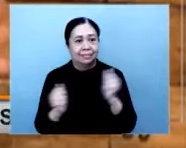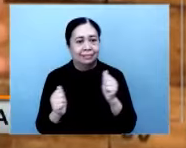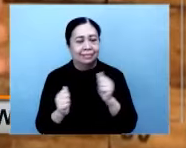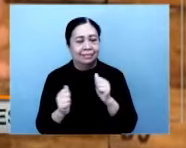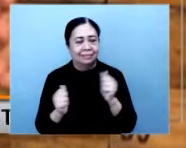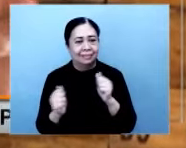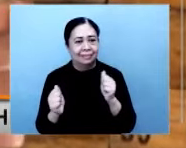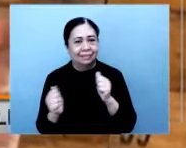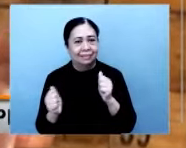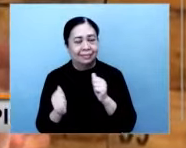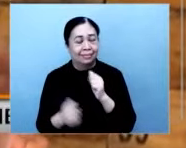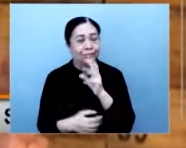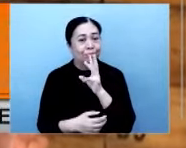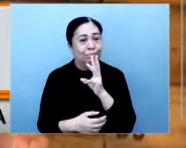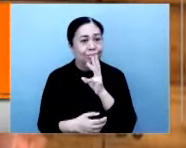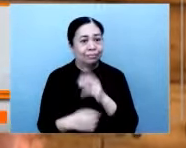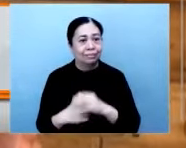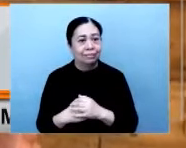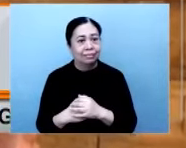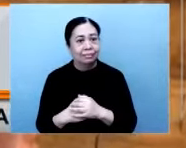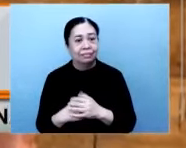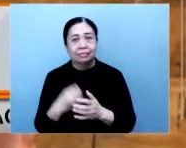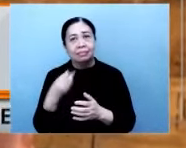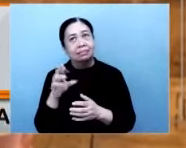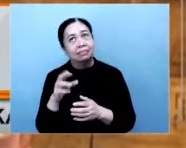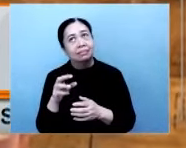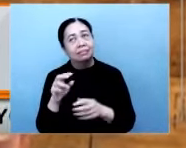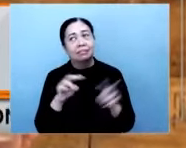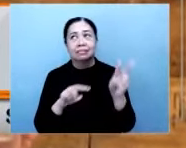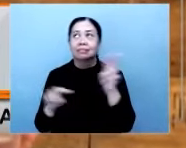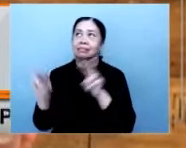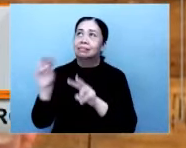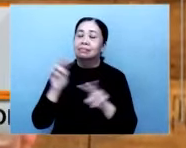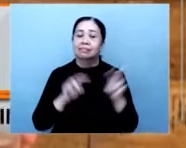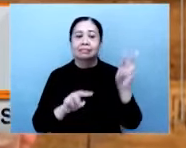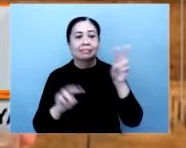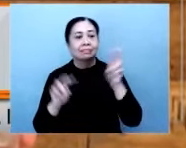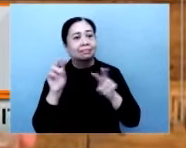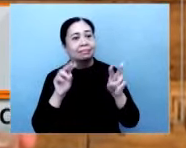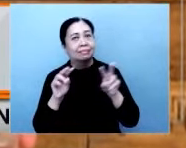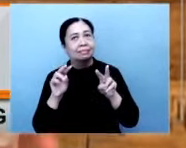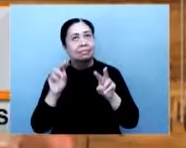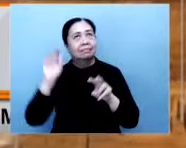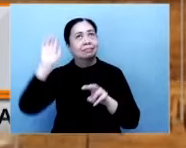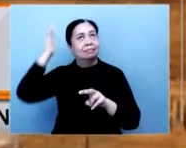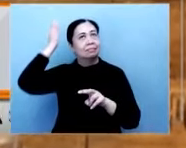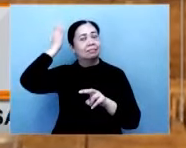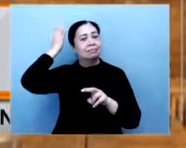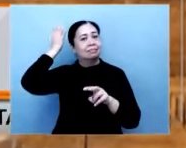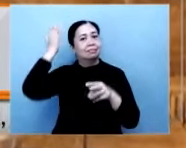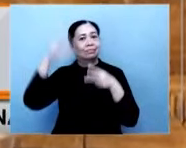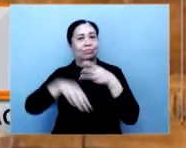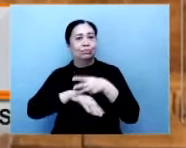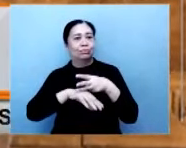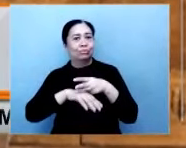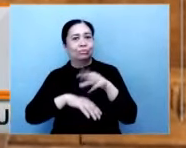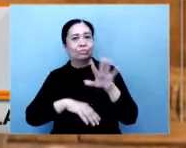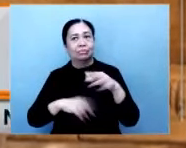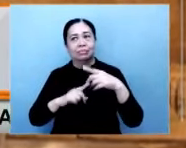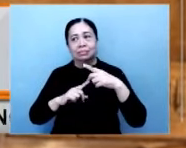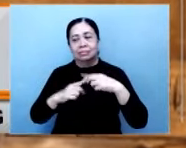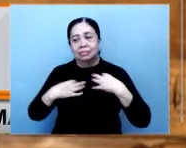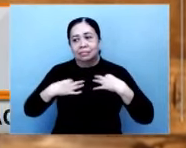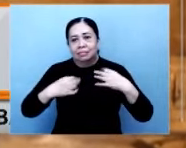napakalamig na tubig? Or tumitingin ka lang kung saan-saan, hinahawakan yung kahoy, or hinahawakan yung t-shirt,